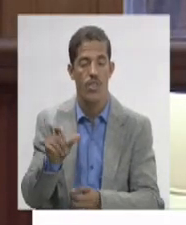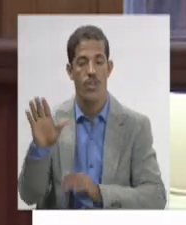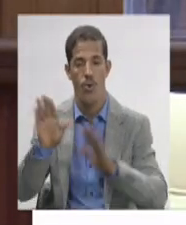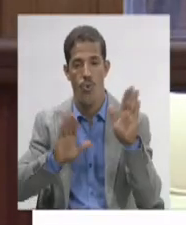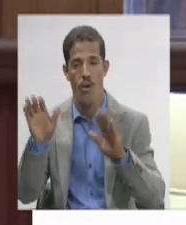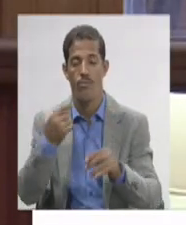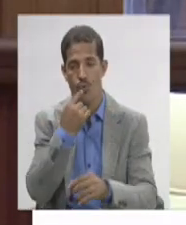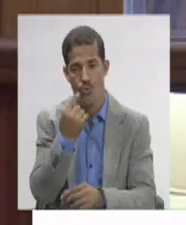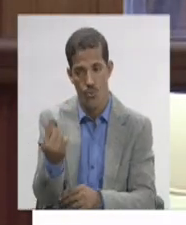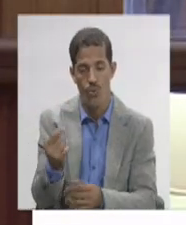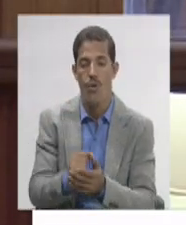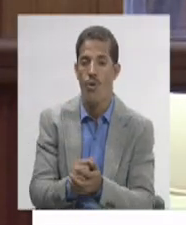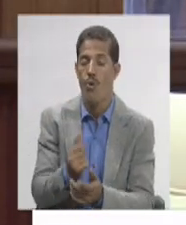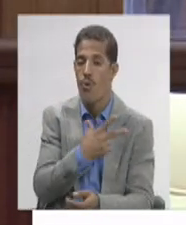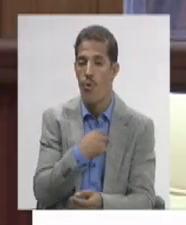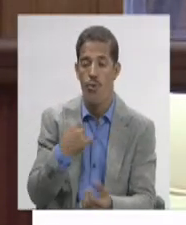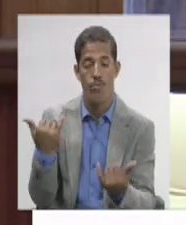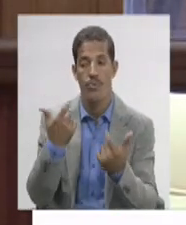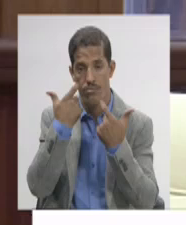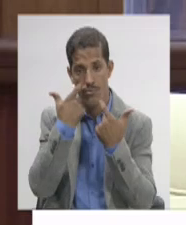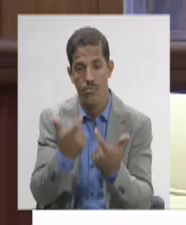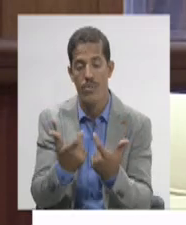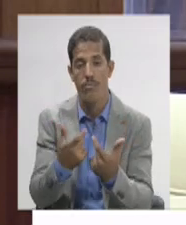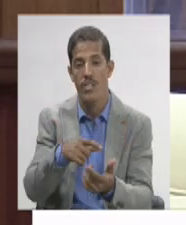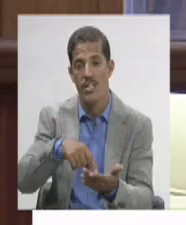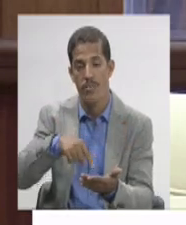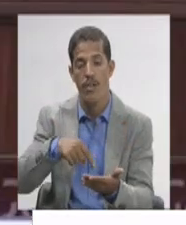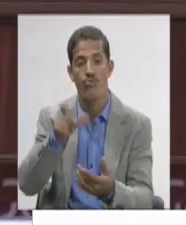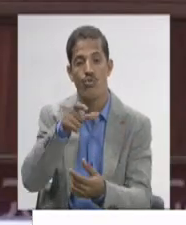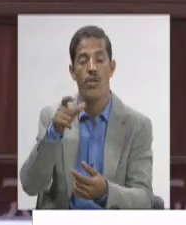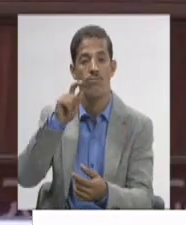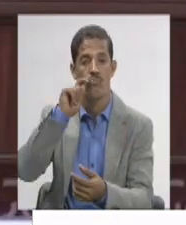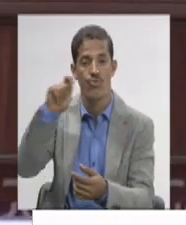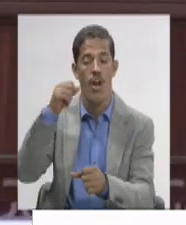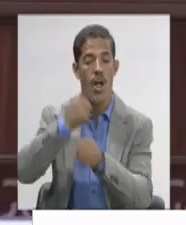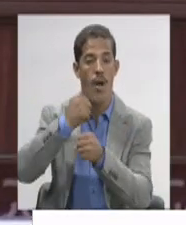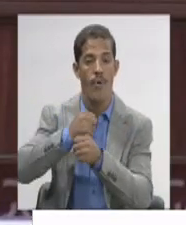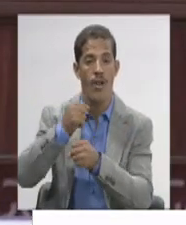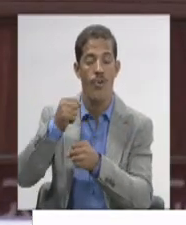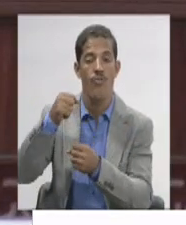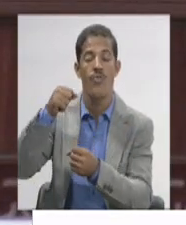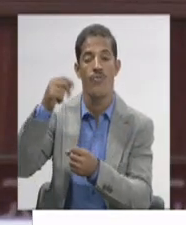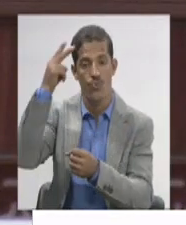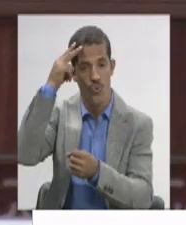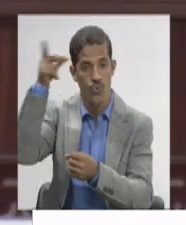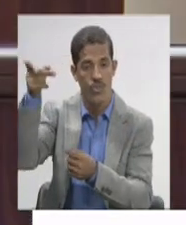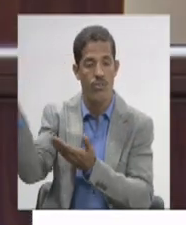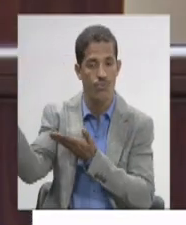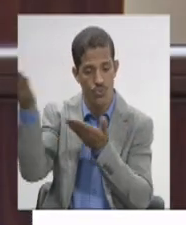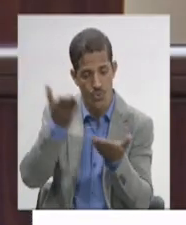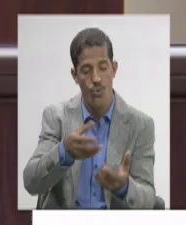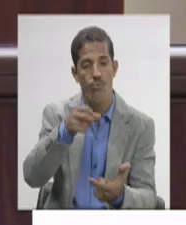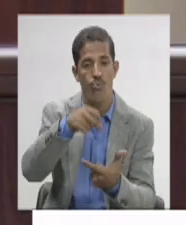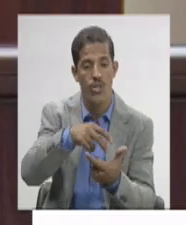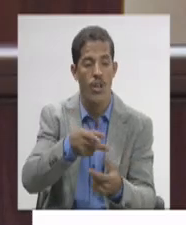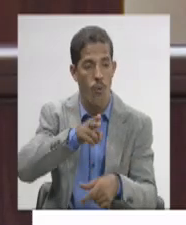بمواكب اتفاقيه لضمان استقطاب المستثمرين السعوديين ووضع المستثمرين الموريتانيين داخل السعوديه في